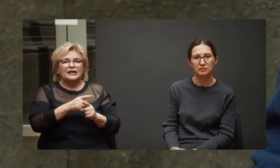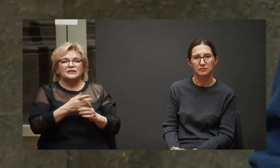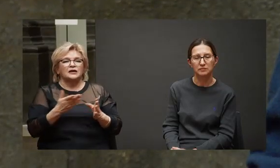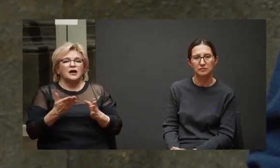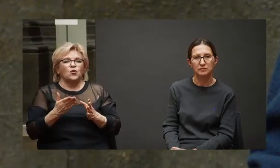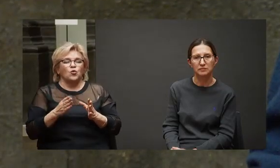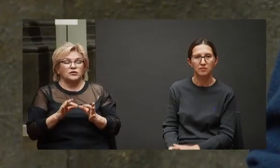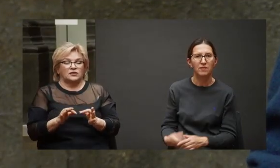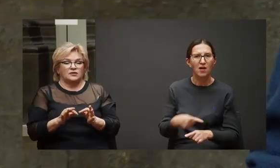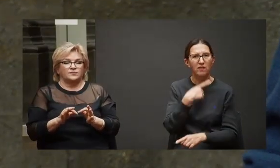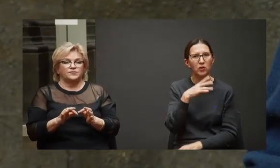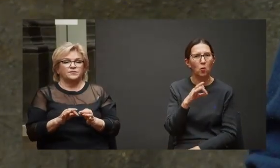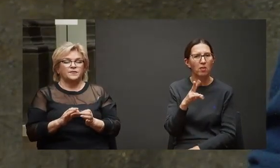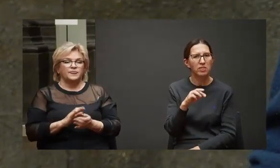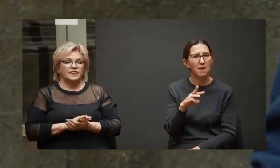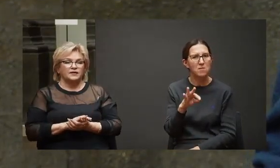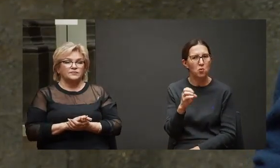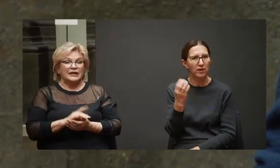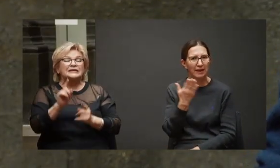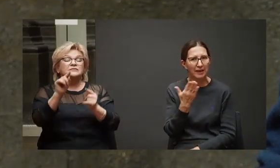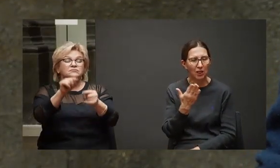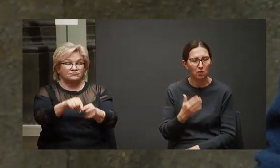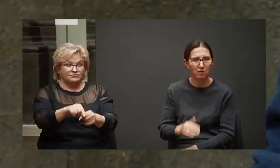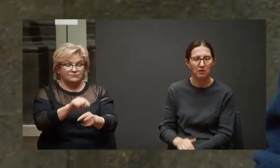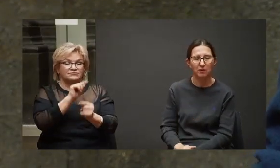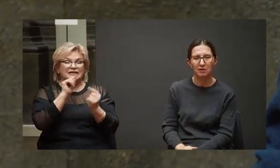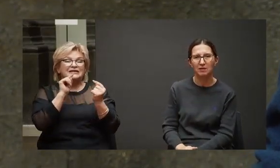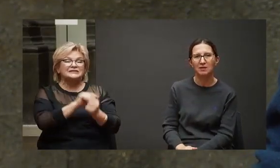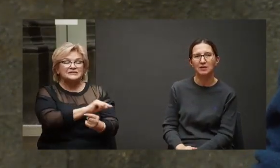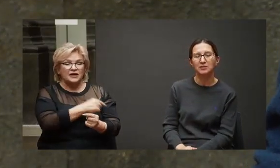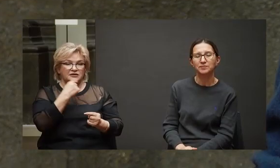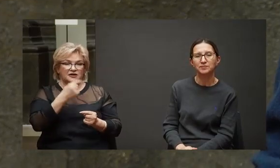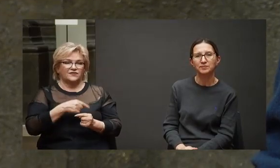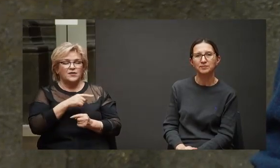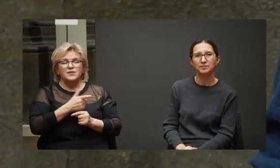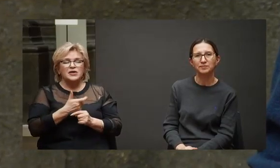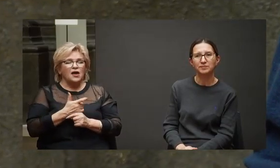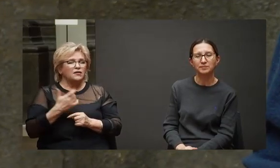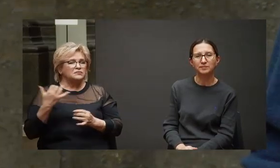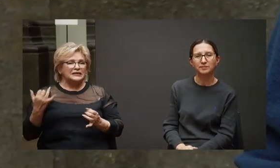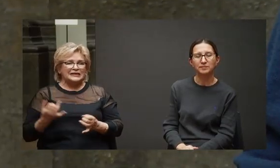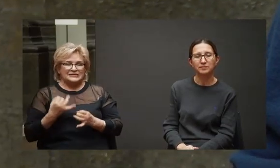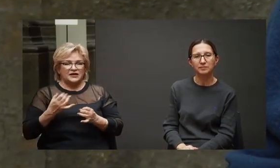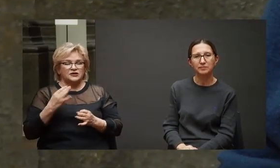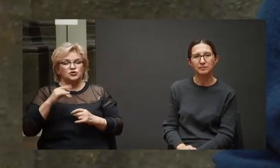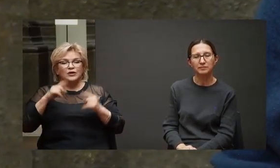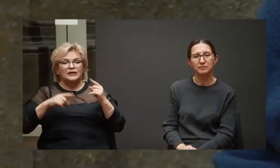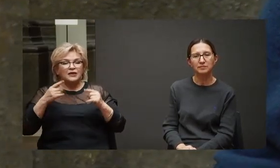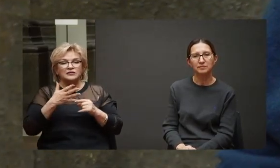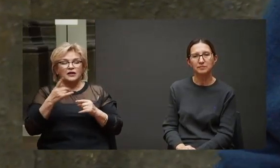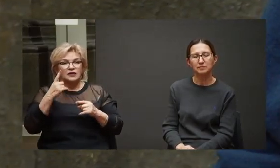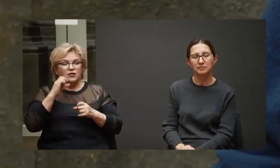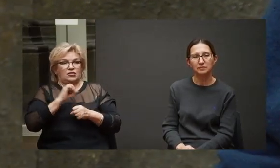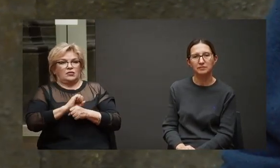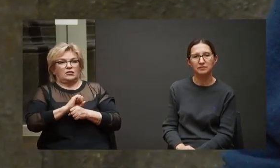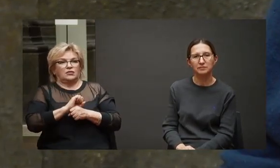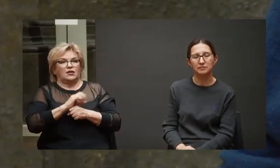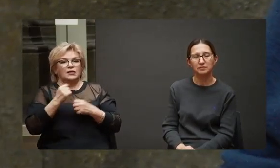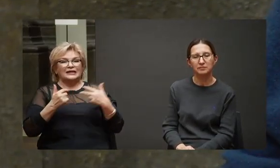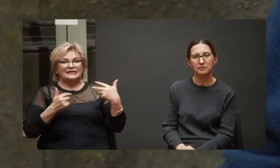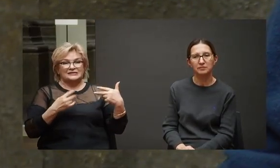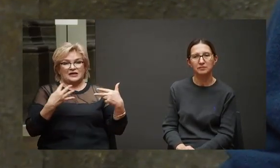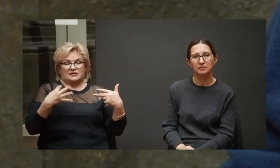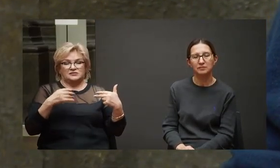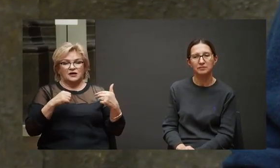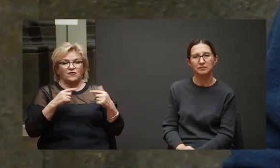про немое кино. Кстати говоря, вот мне это ужасно интересно, но иногда народ тормозит на 30-х,